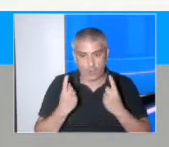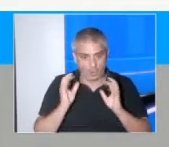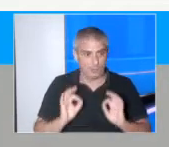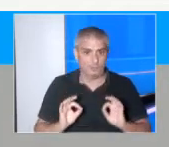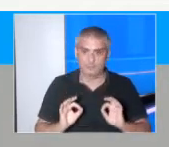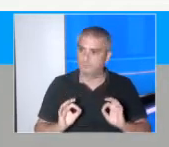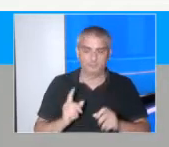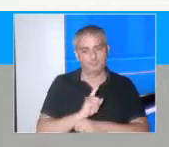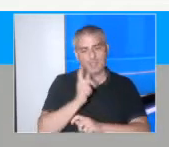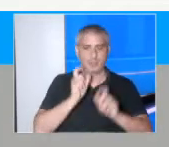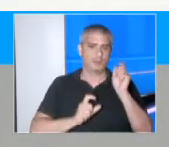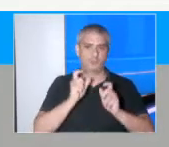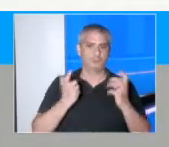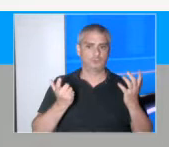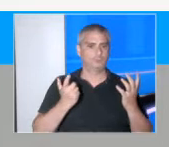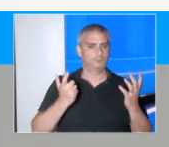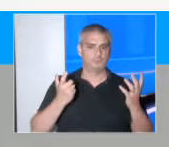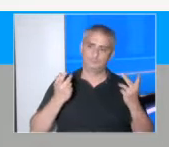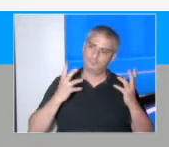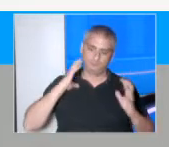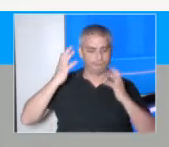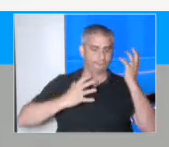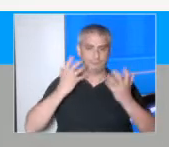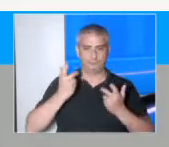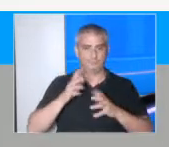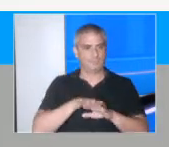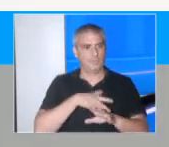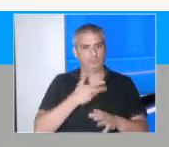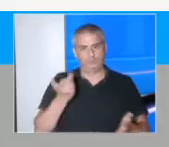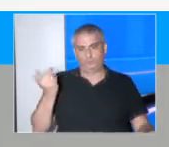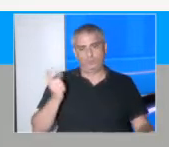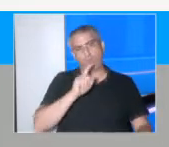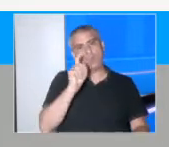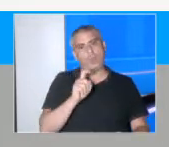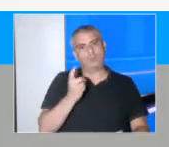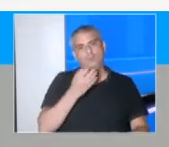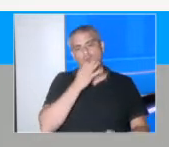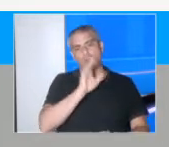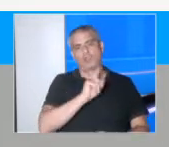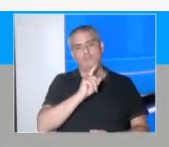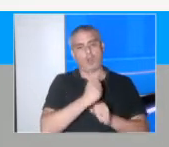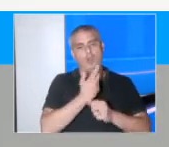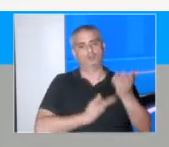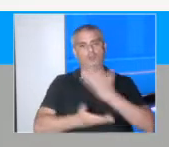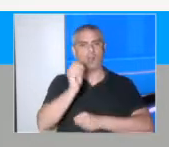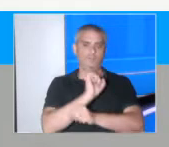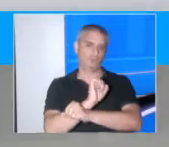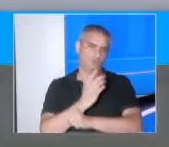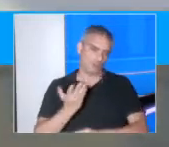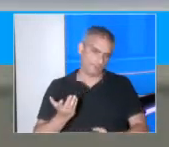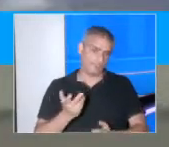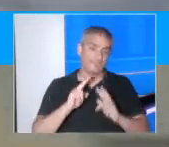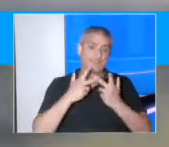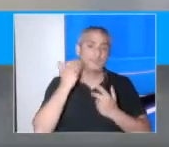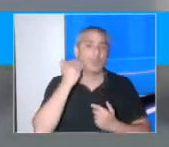בפועל, אז מיד אנשים מתהפכים על הדבר הזה ומרגישים שאולי מוטב היה לא לקיים אותו. ברור לגמרי